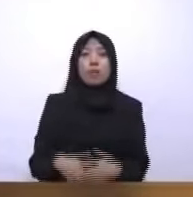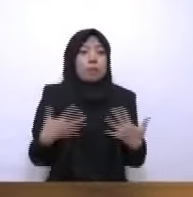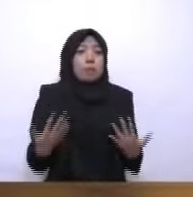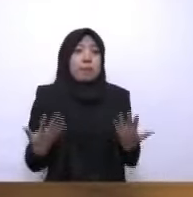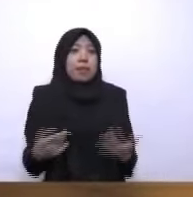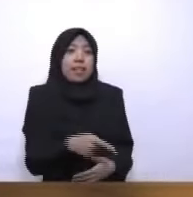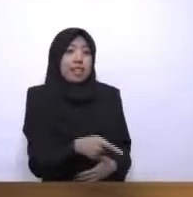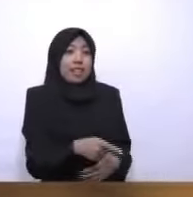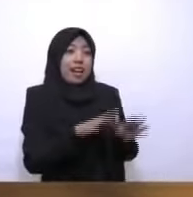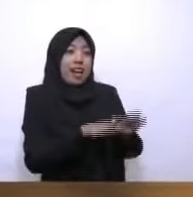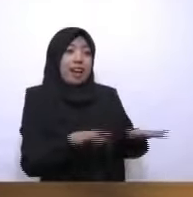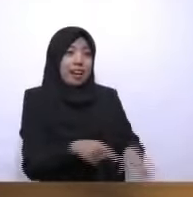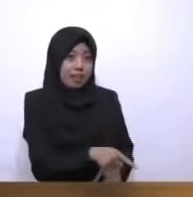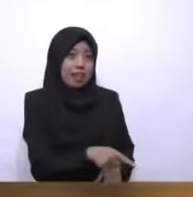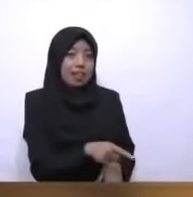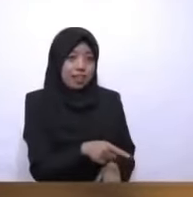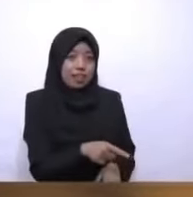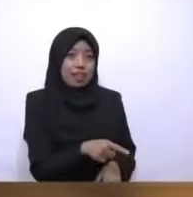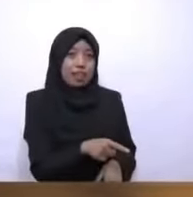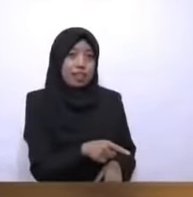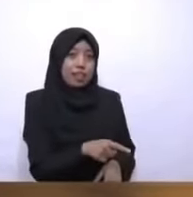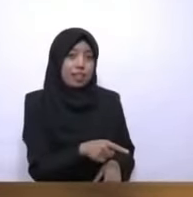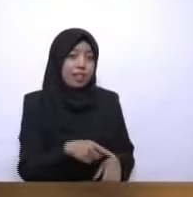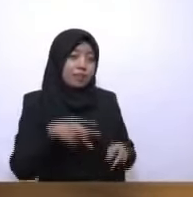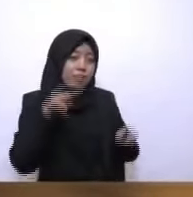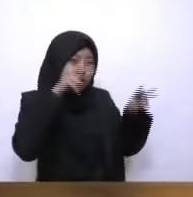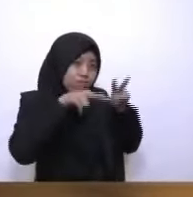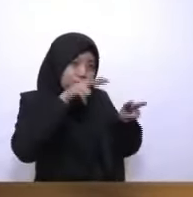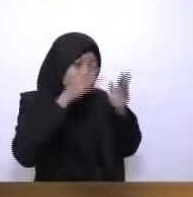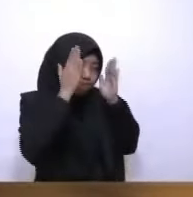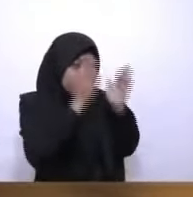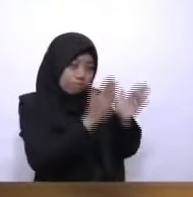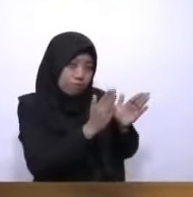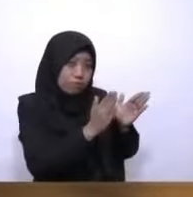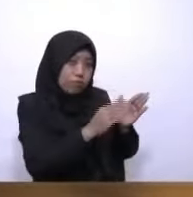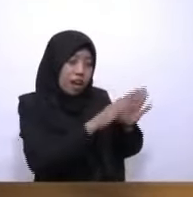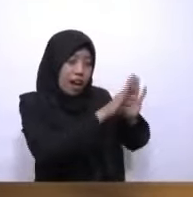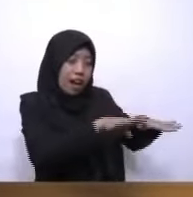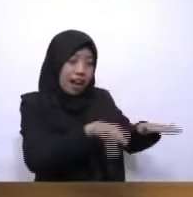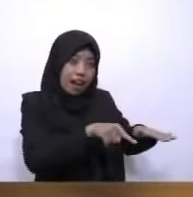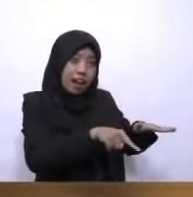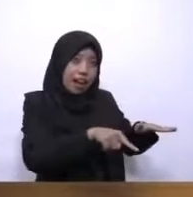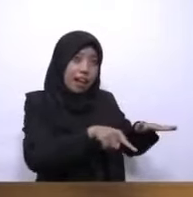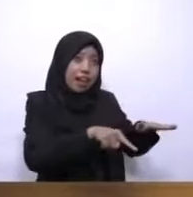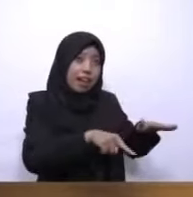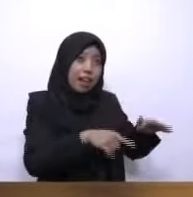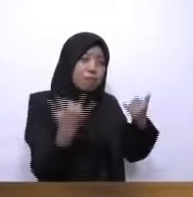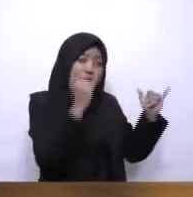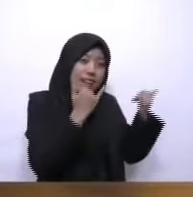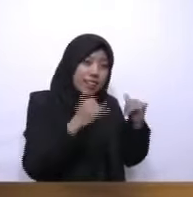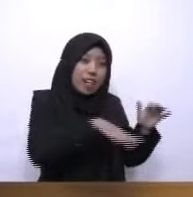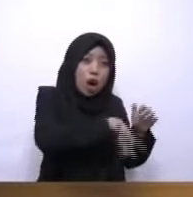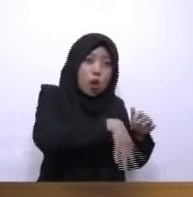ini juga pengawasan anak kita ini jangan sampai pergaulannya melewati